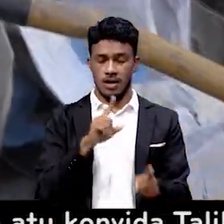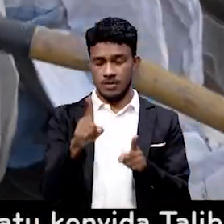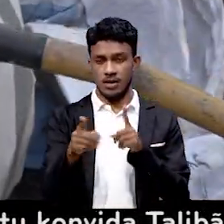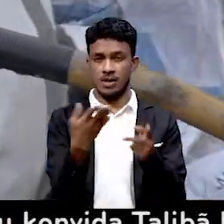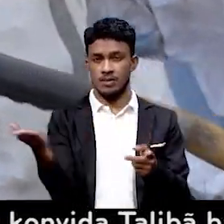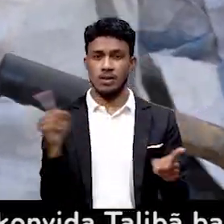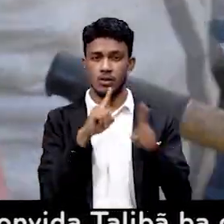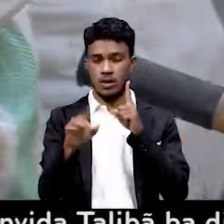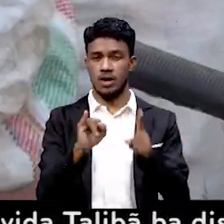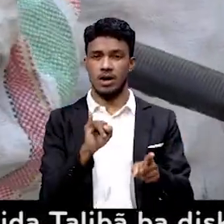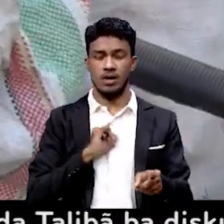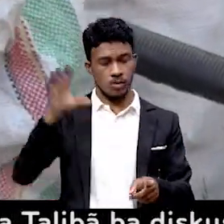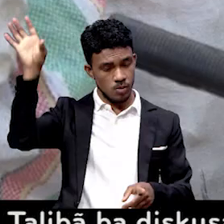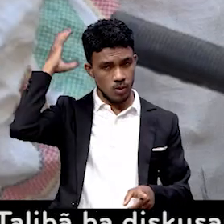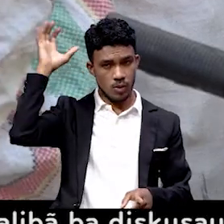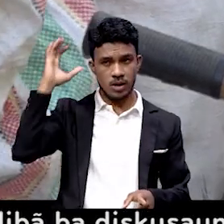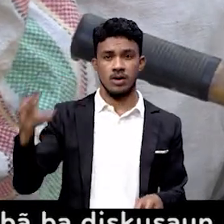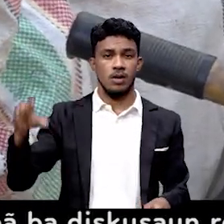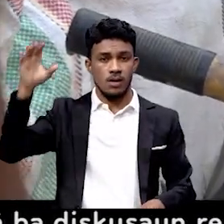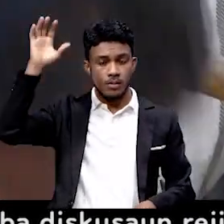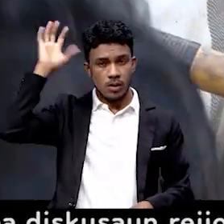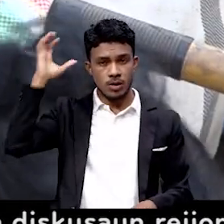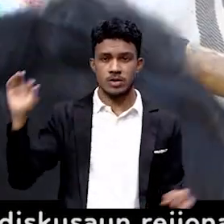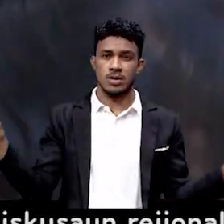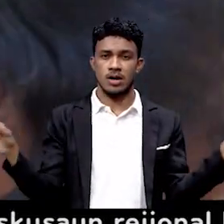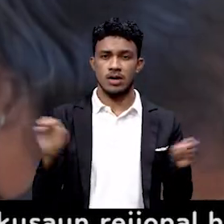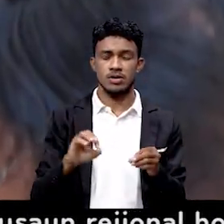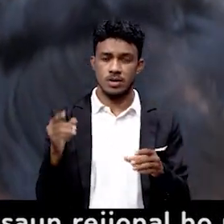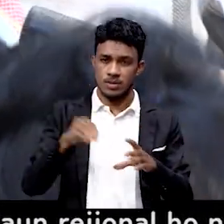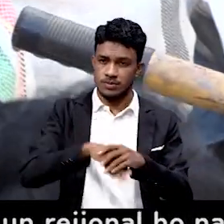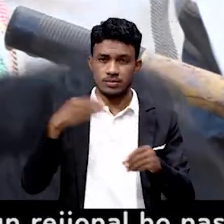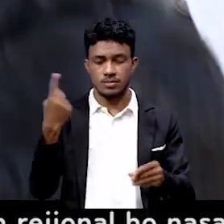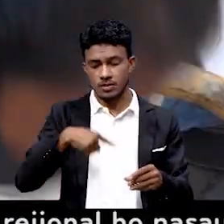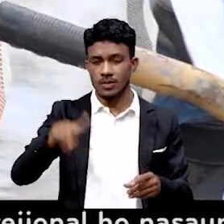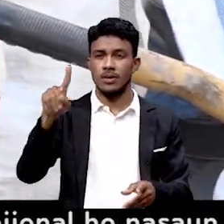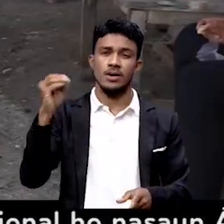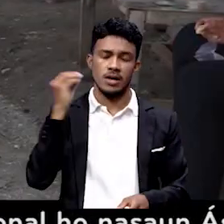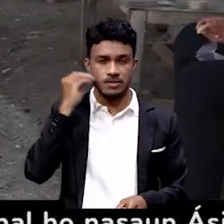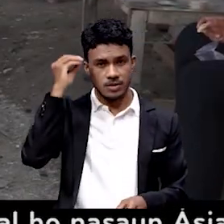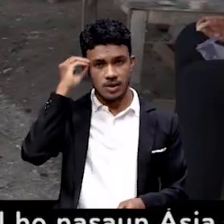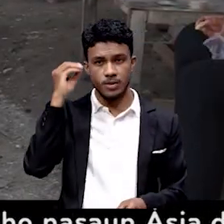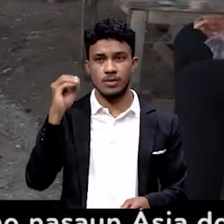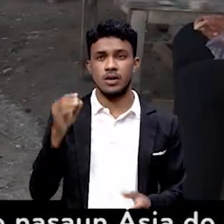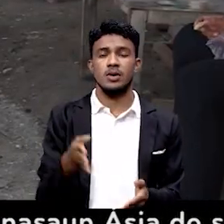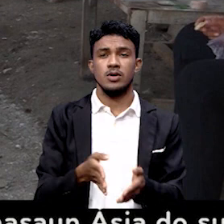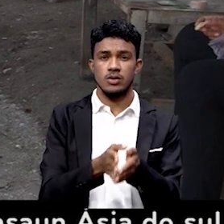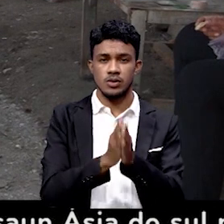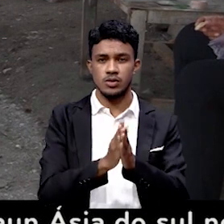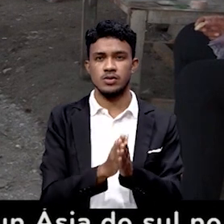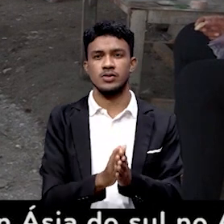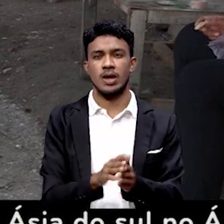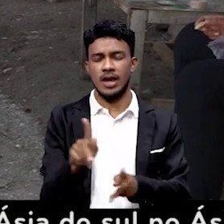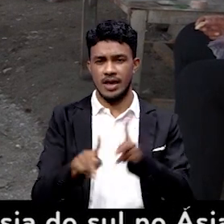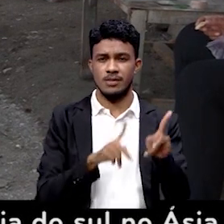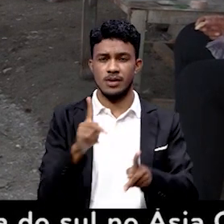be bulak ne ma so la tamasai mne uma tamasai emne uma le cerne